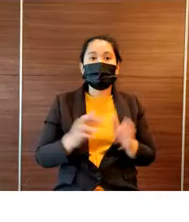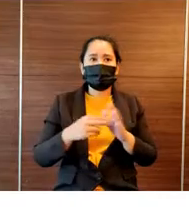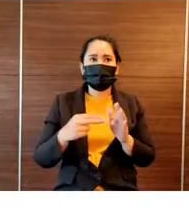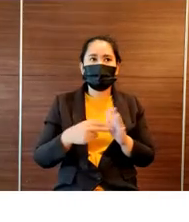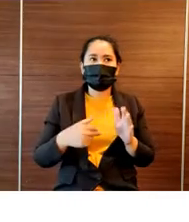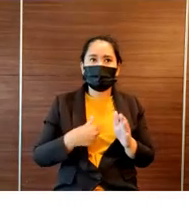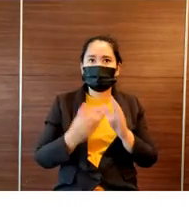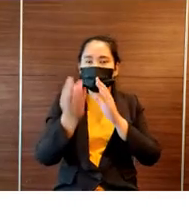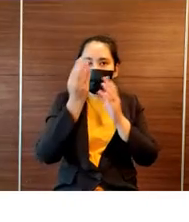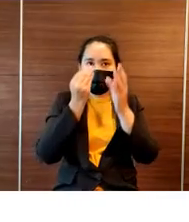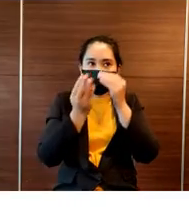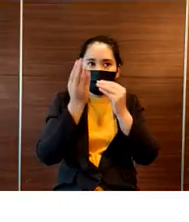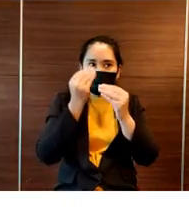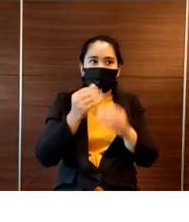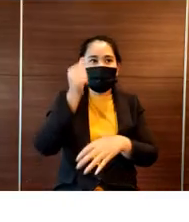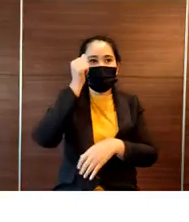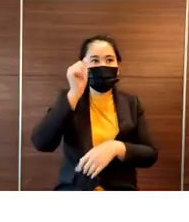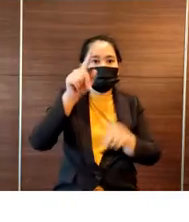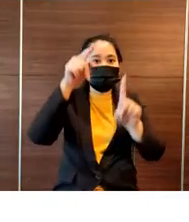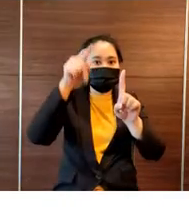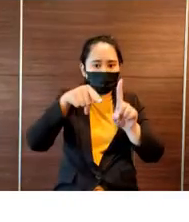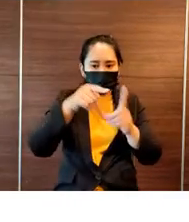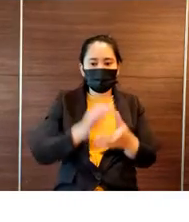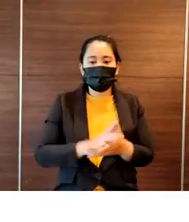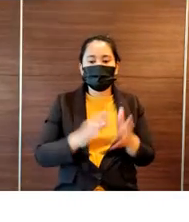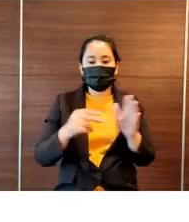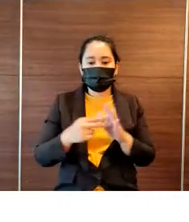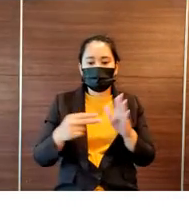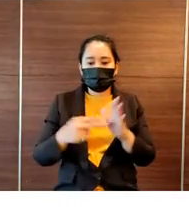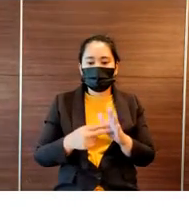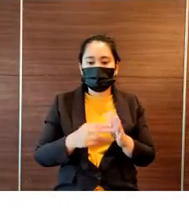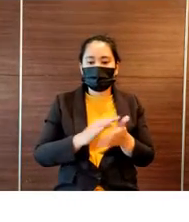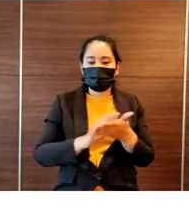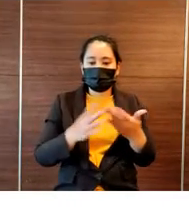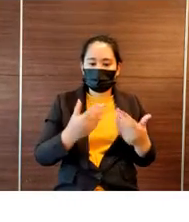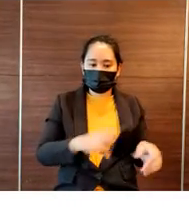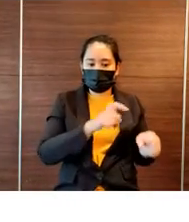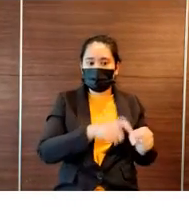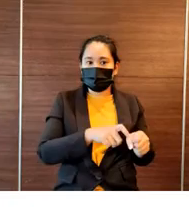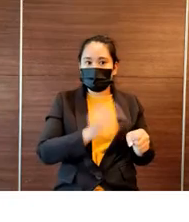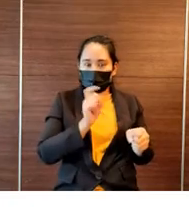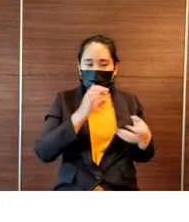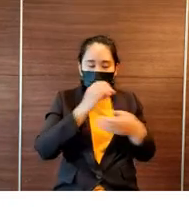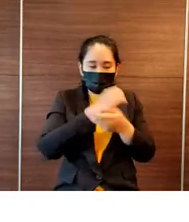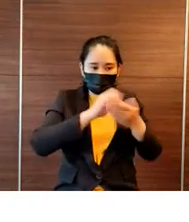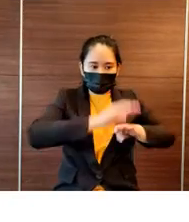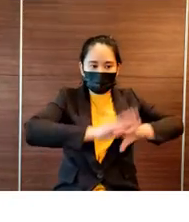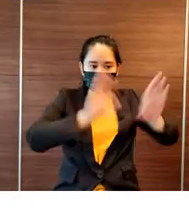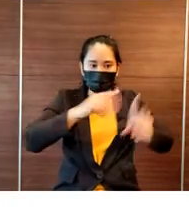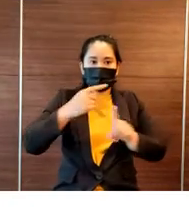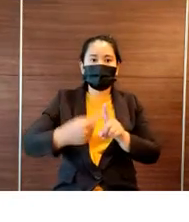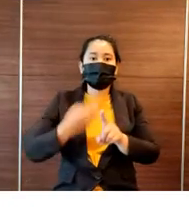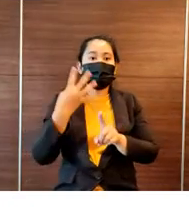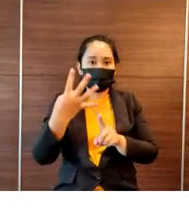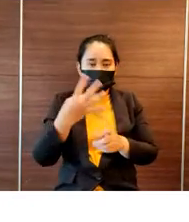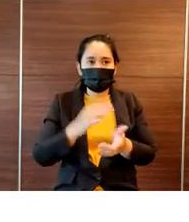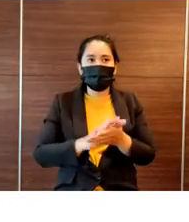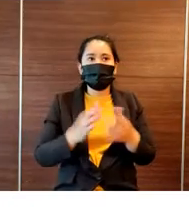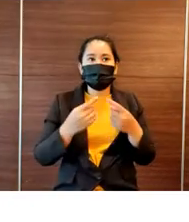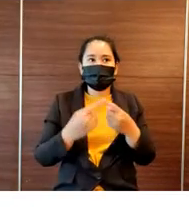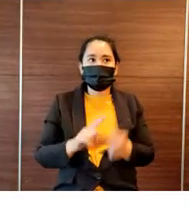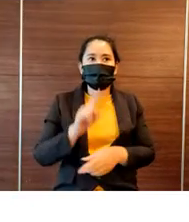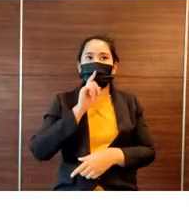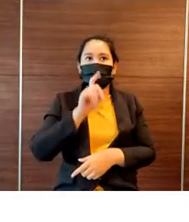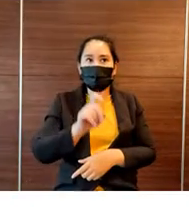บวนการอย่างนั้นนะ1,000วันนะแต่เราเพิ่งออกมา100วันเราอาจจะยังมีข้อมูลที่ทันสมัยทำงานกับเขาได้แต่สิ่งสำคัญที่สุด